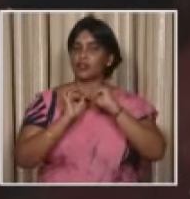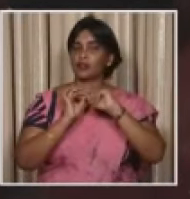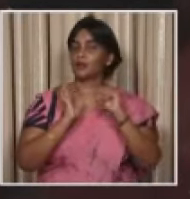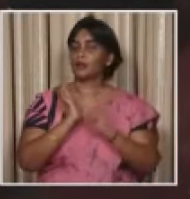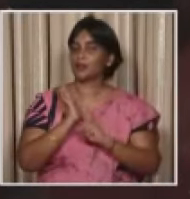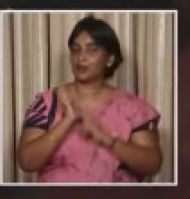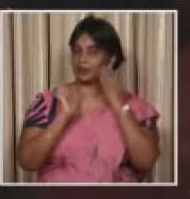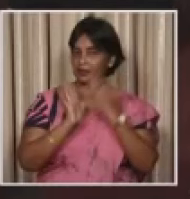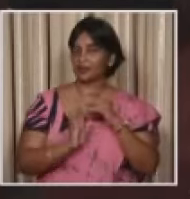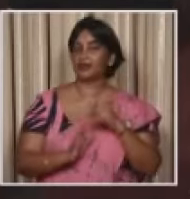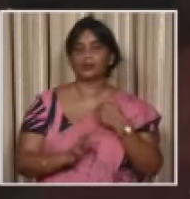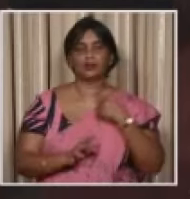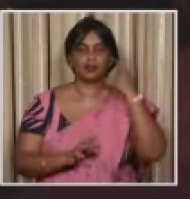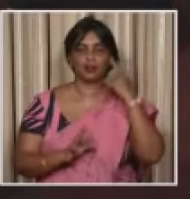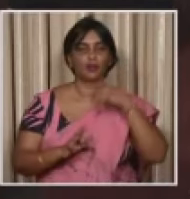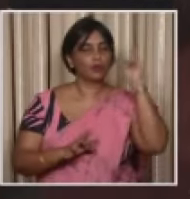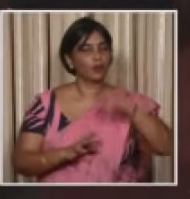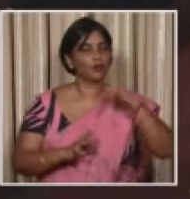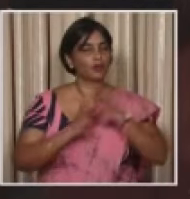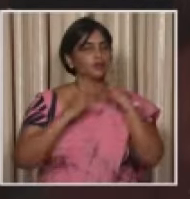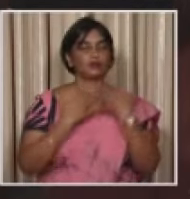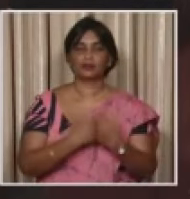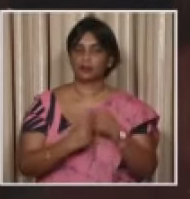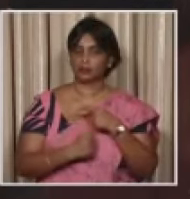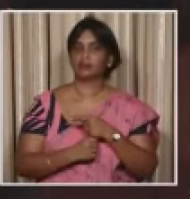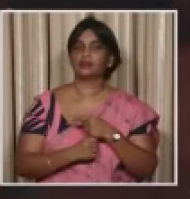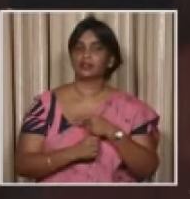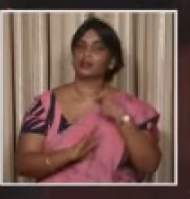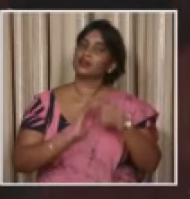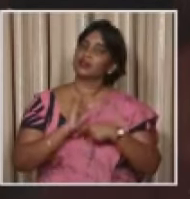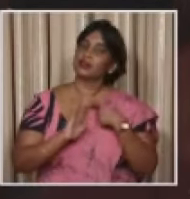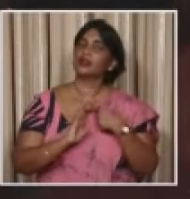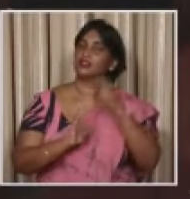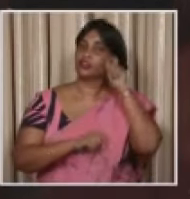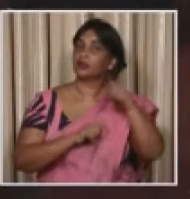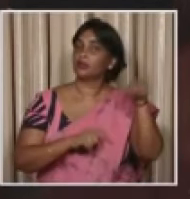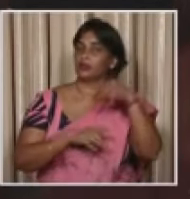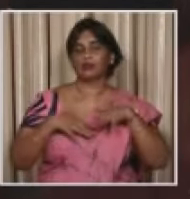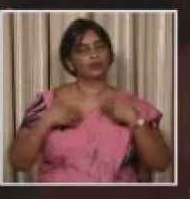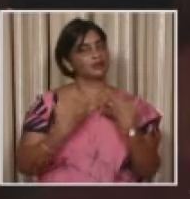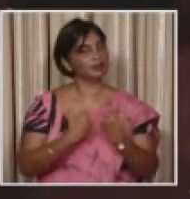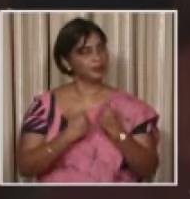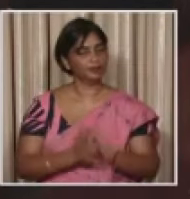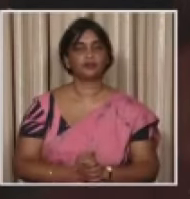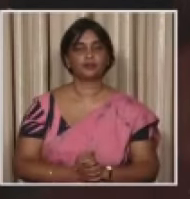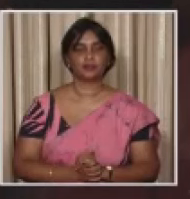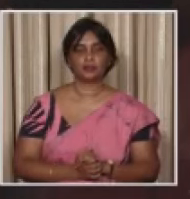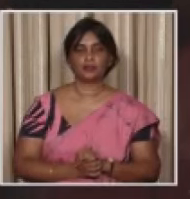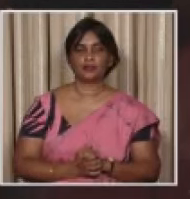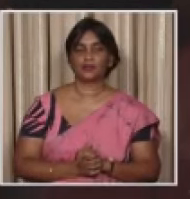කරන වෙලාවේ මම හිතනවා ජයග්‍රහණ රාශියක් වෙනුවෙන් මේ රටේ ජනතාවට එක භුක්ති විඳින අවස්ථාවක් ලැබෙනවා